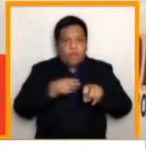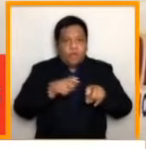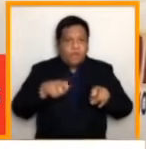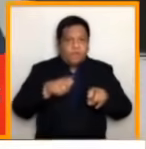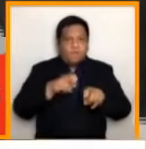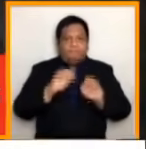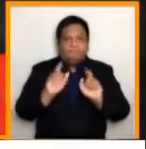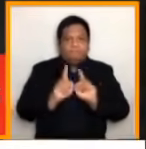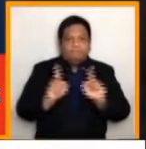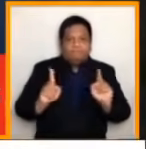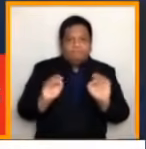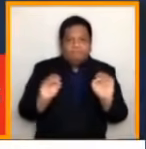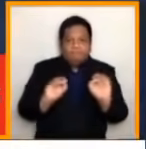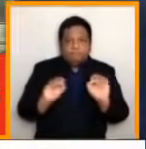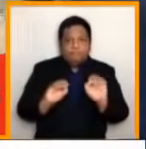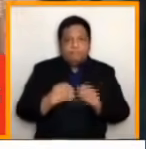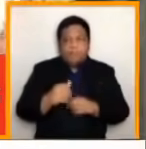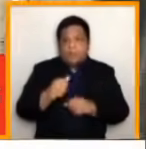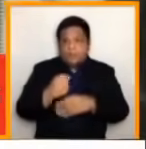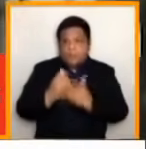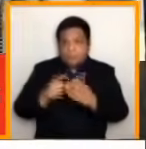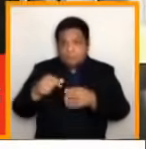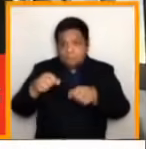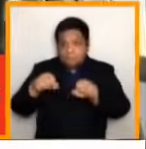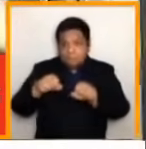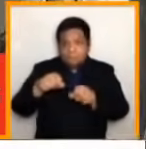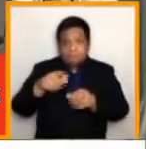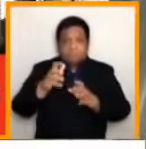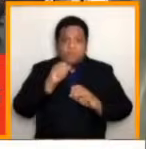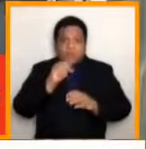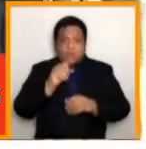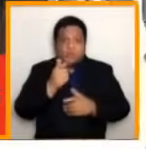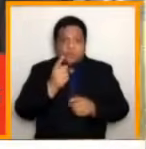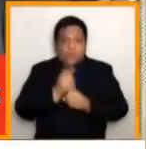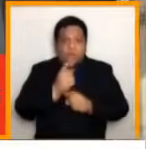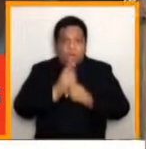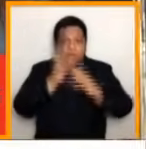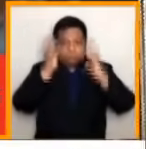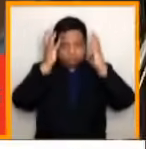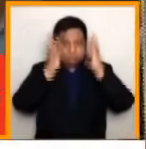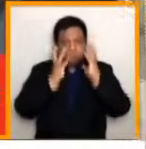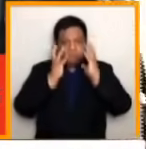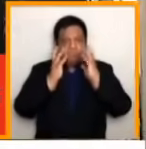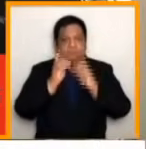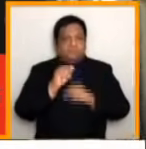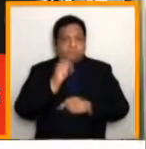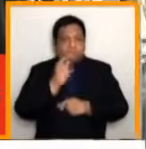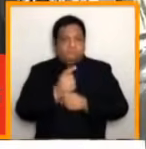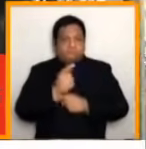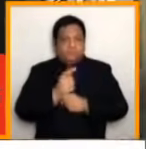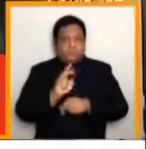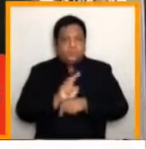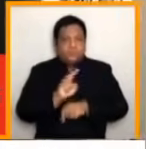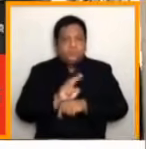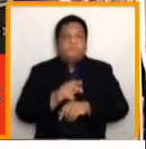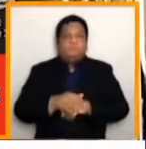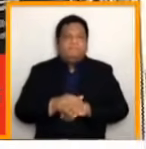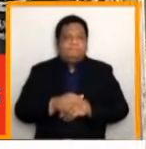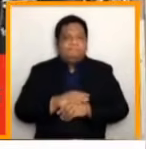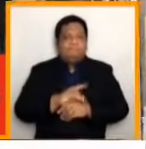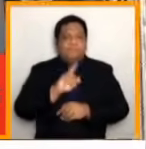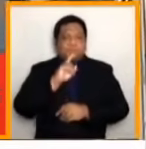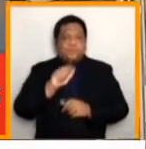mga motorsiklo na mali yung helmet, hindi pang biyahe yung kanilang suot na helmet. So overall, patuloy pa rin ang